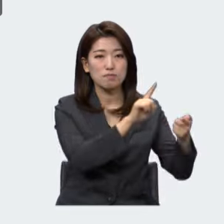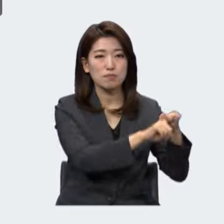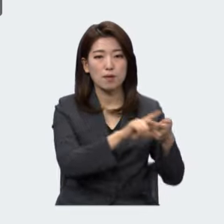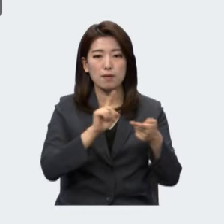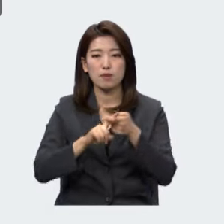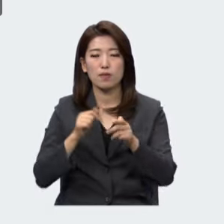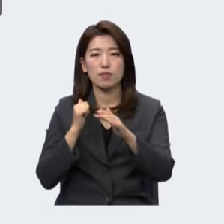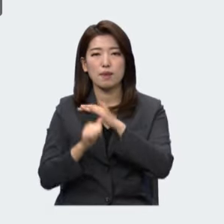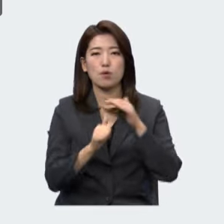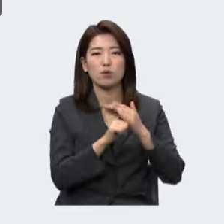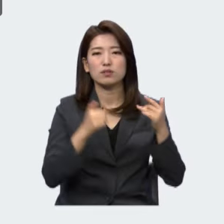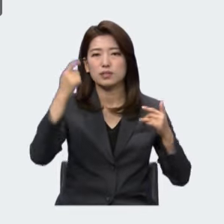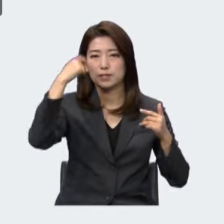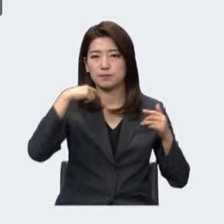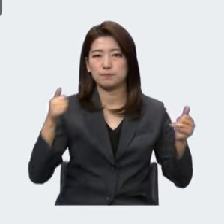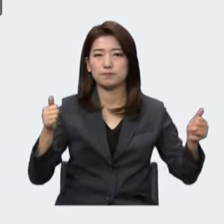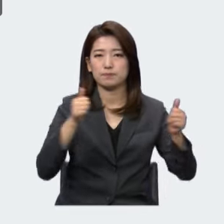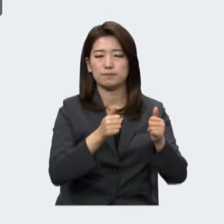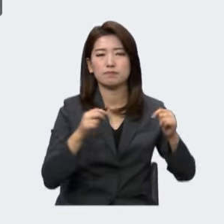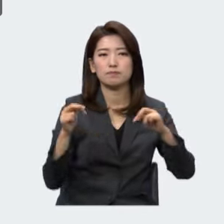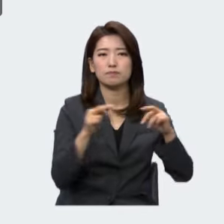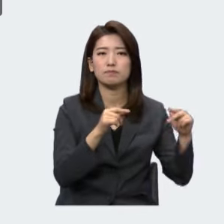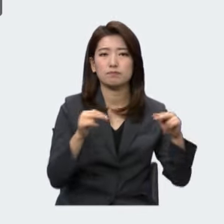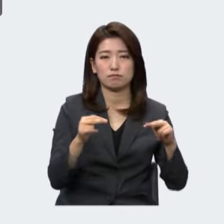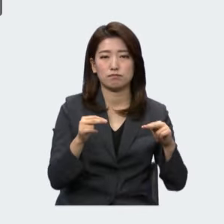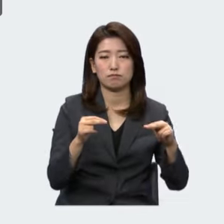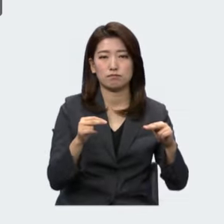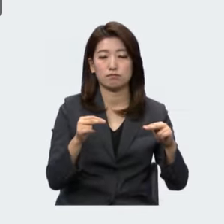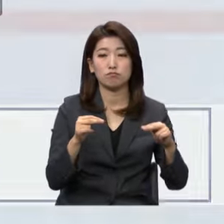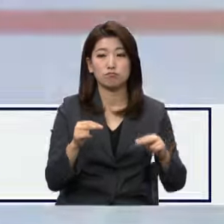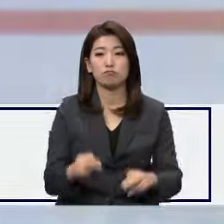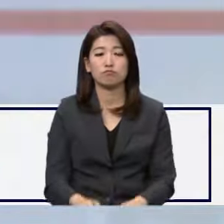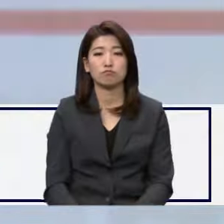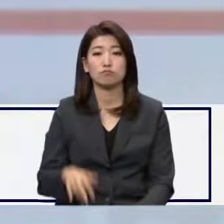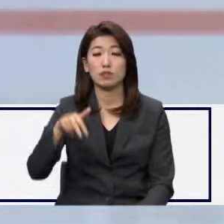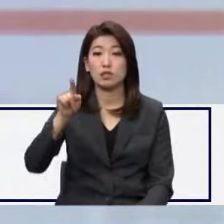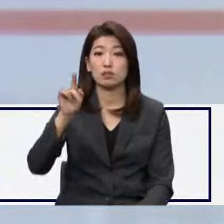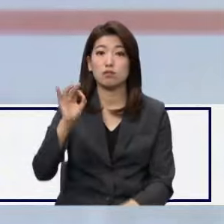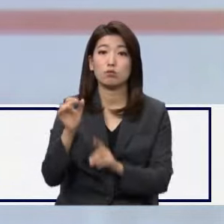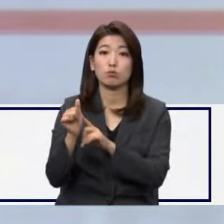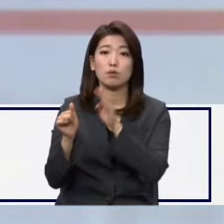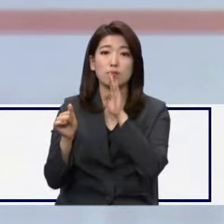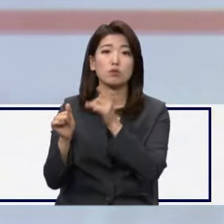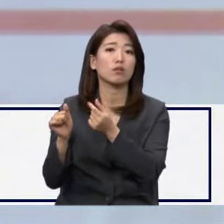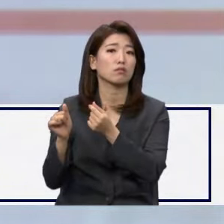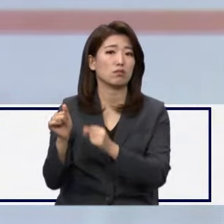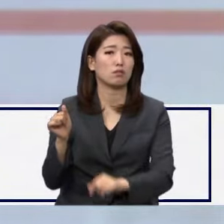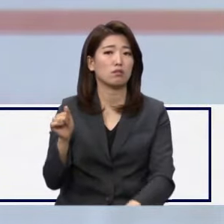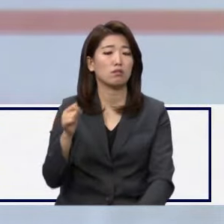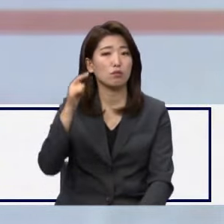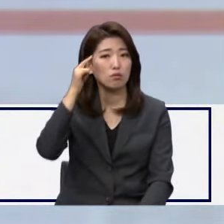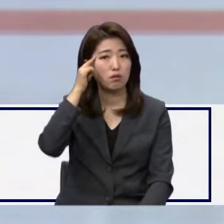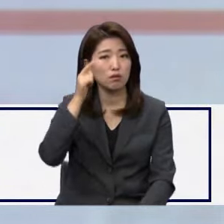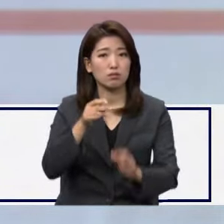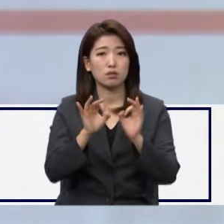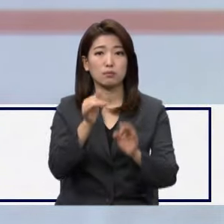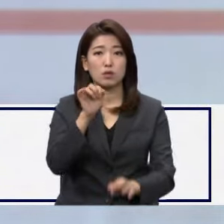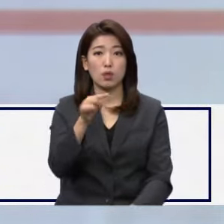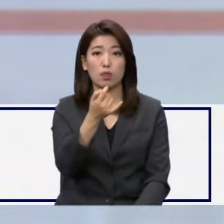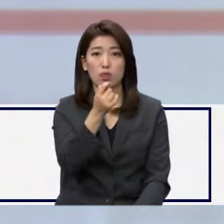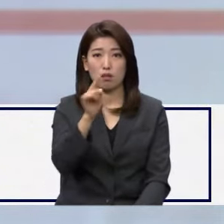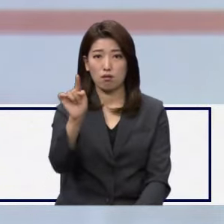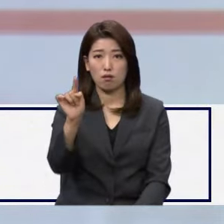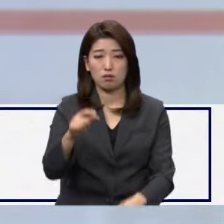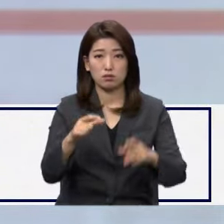한동훈 위원장 쪽 얘기가 상당히 일리는 있죠 왜냐하면 저 김연아 의원이 저 공천 받을 때 단수